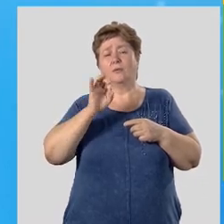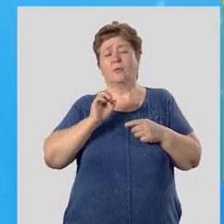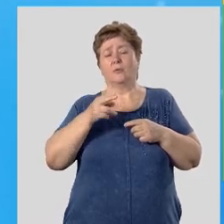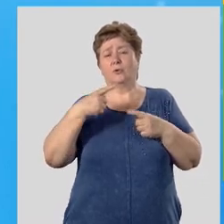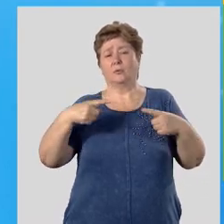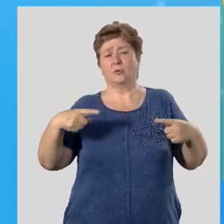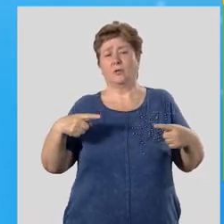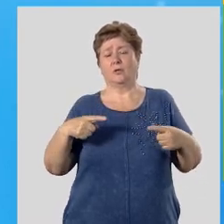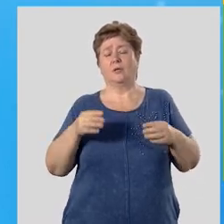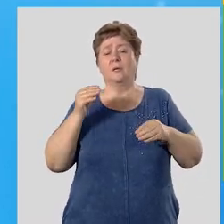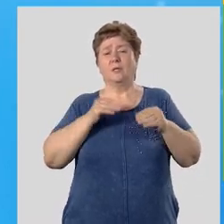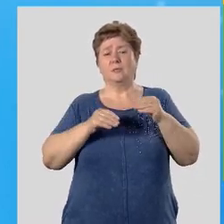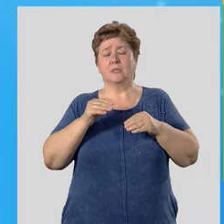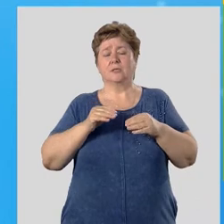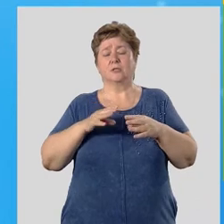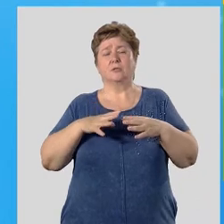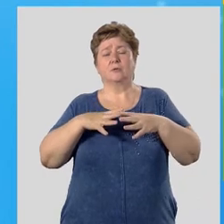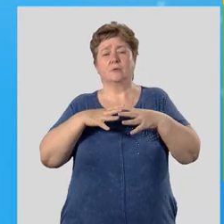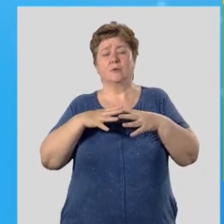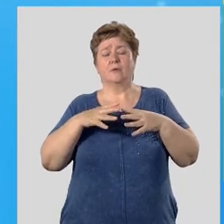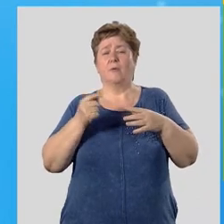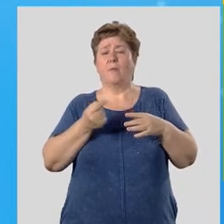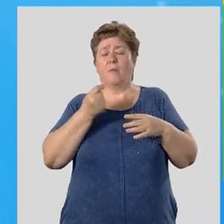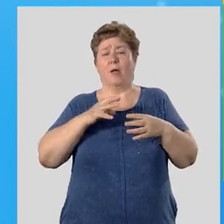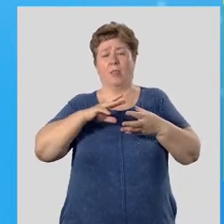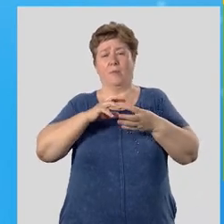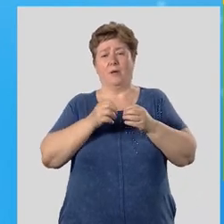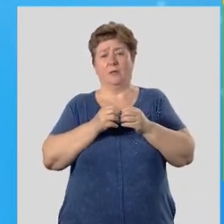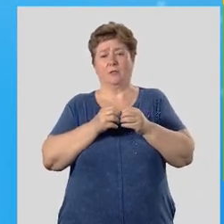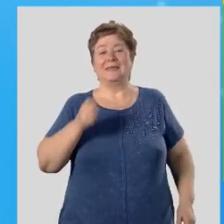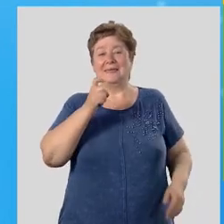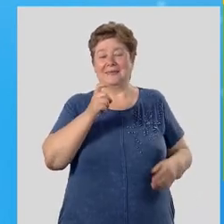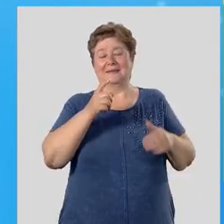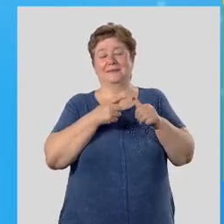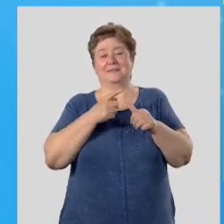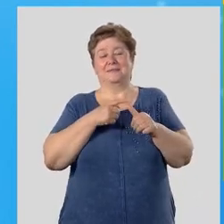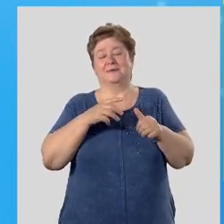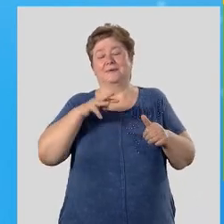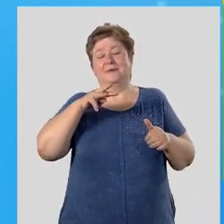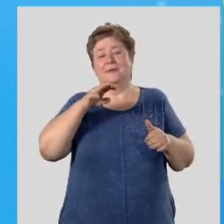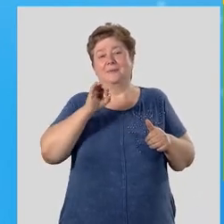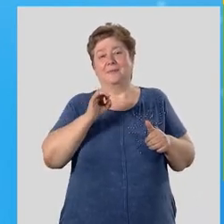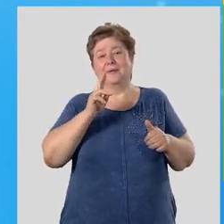и другие, содержатся в незначительном количестве. Их называют